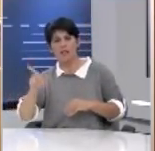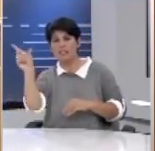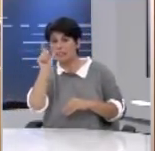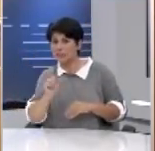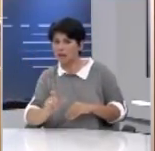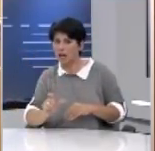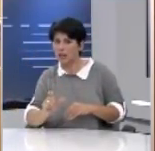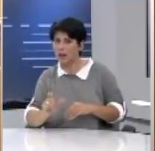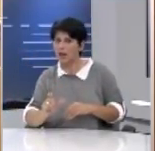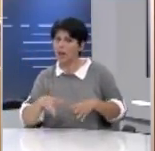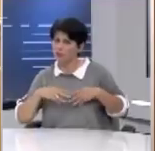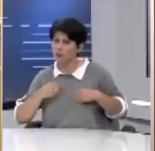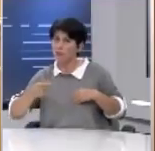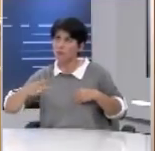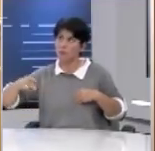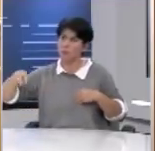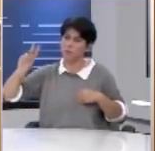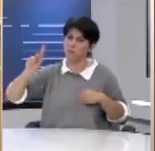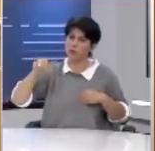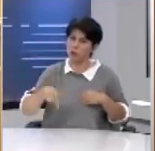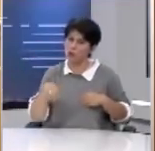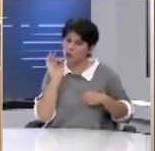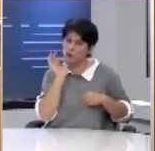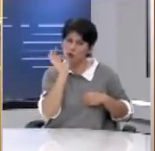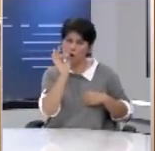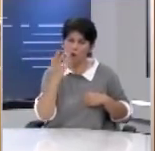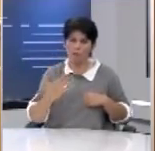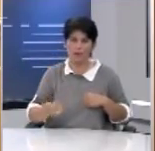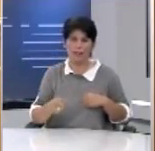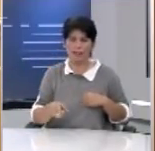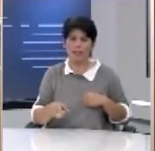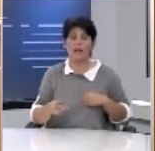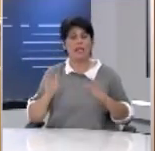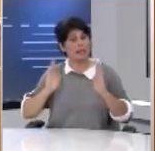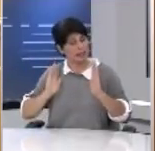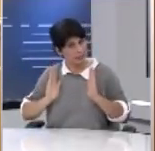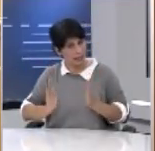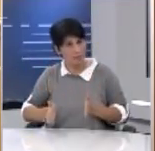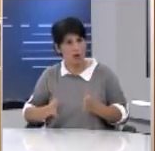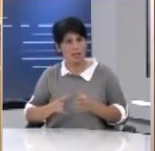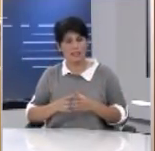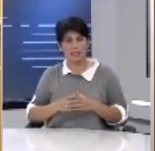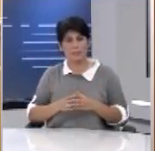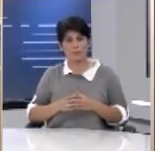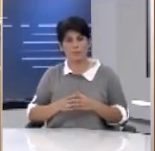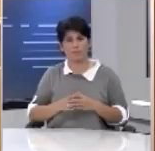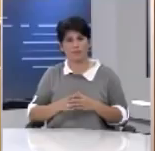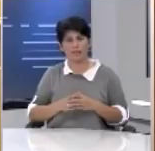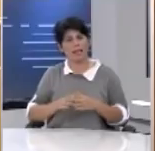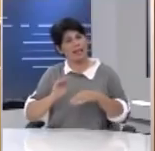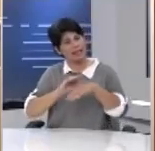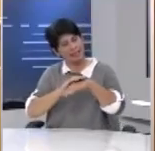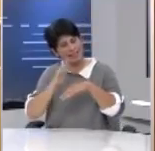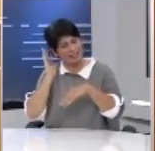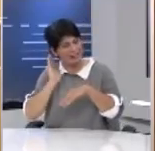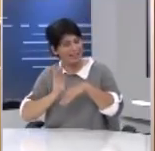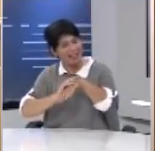Και μπροστά βεβαίως στο σκοπό σας να μπορέσετε να χαϊδέψετε